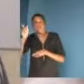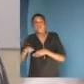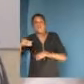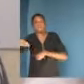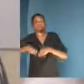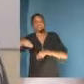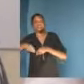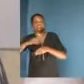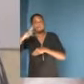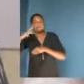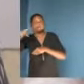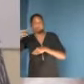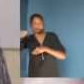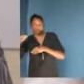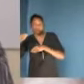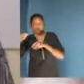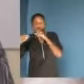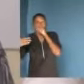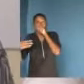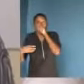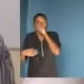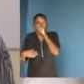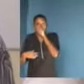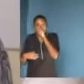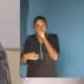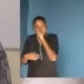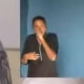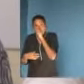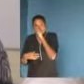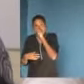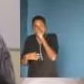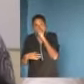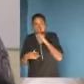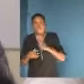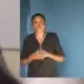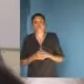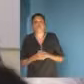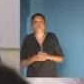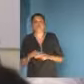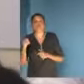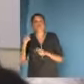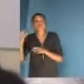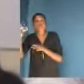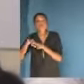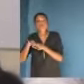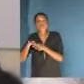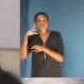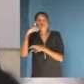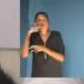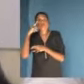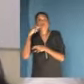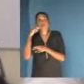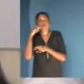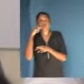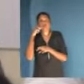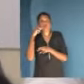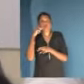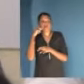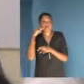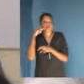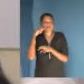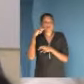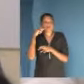vivant, qui, à la différence du reste de son groupe, avait voté pour ça. Je veux nommer, lui rendre hommage, au nom de Grand